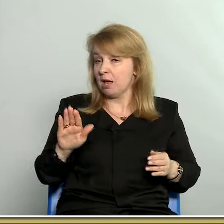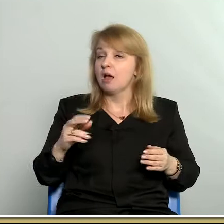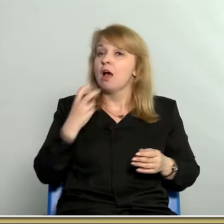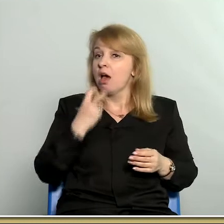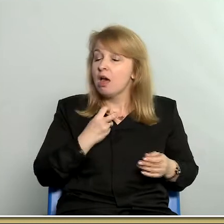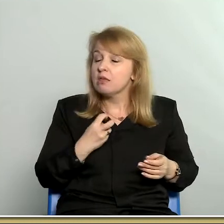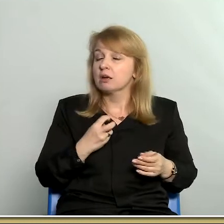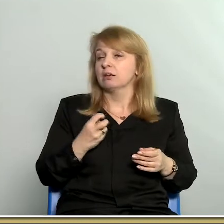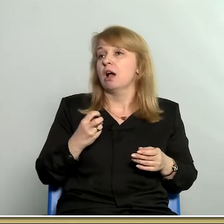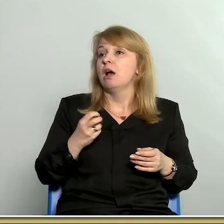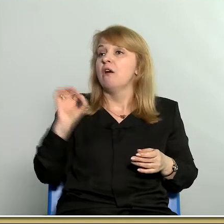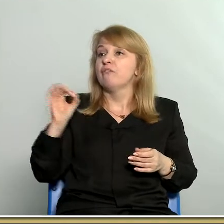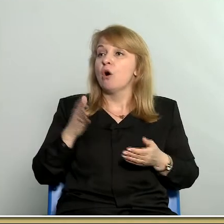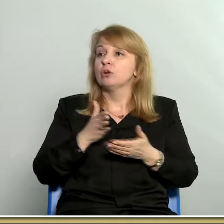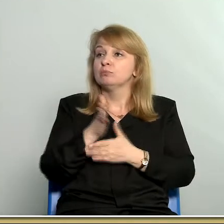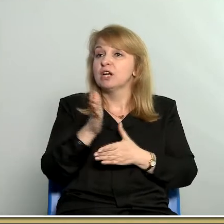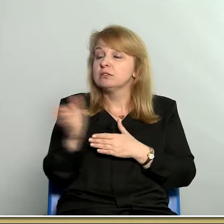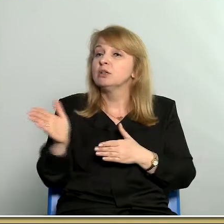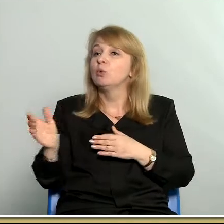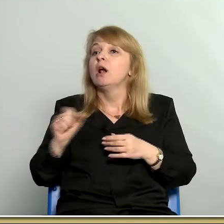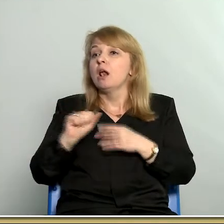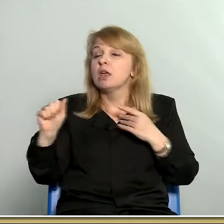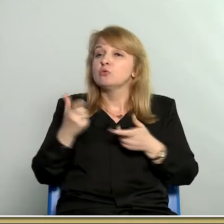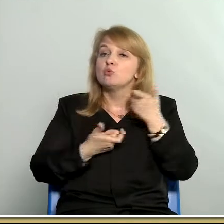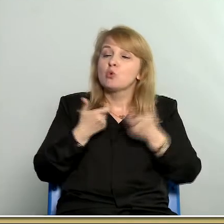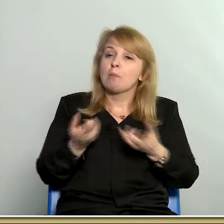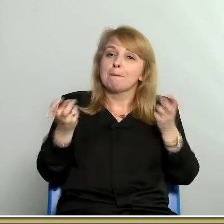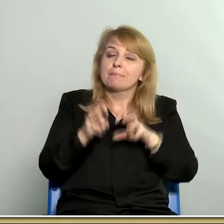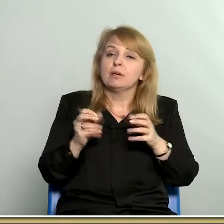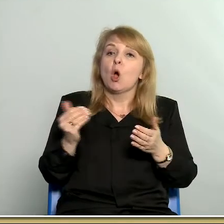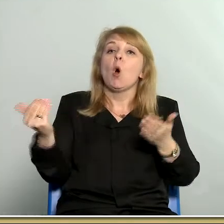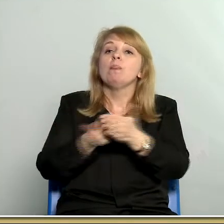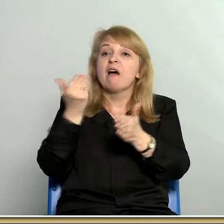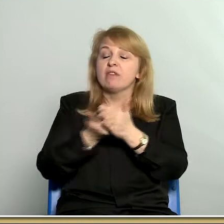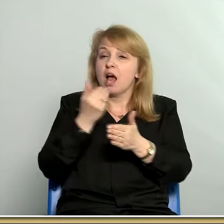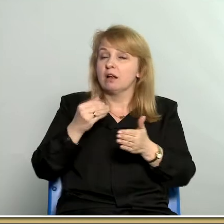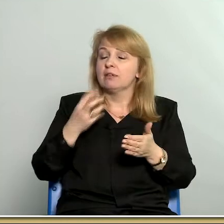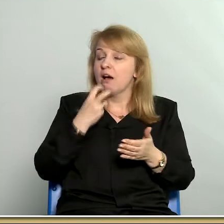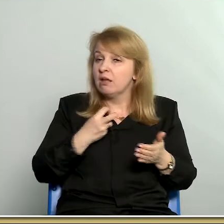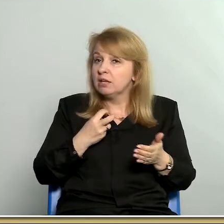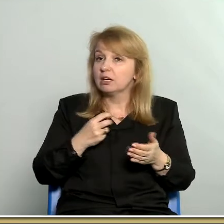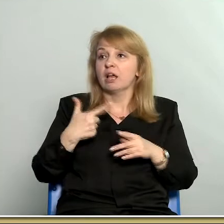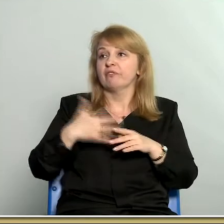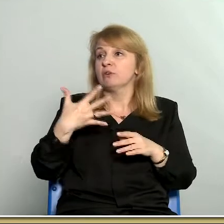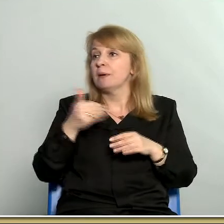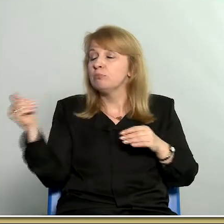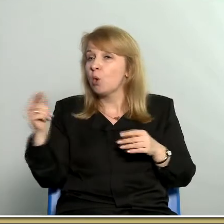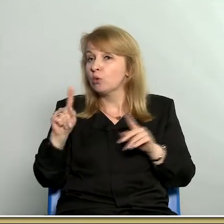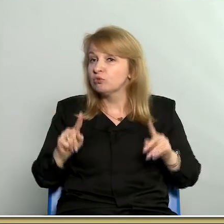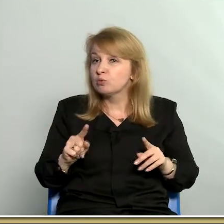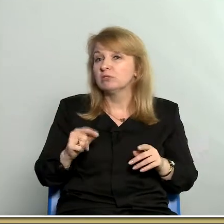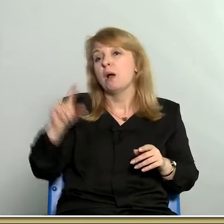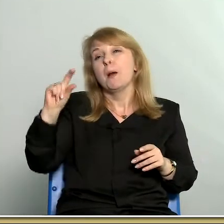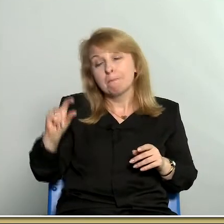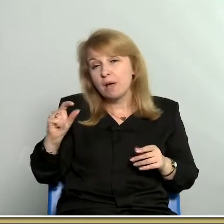energii, dystrybucji i powstawania wytwarzania energii ze źródeł odnawialnych, 25 milionów złotych, myślę, że mała